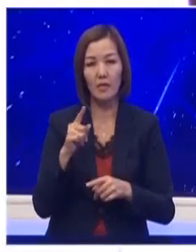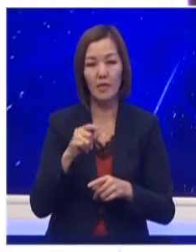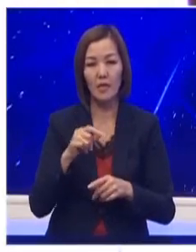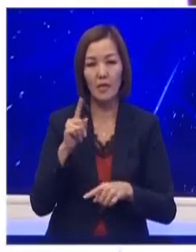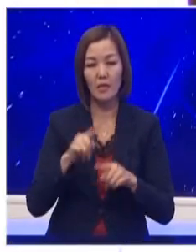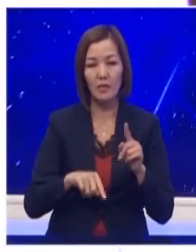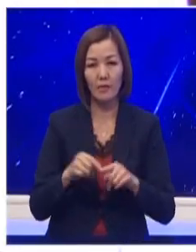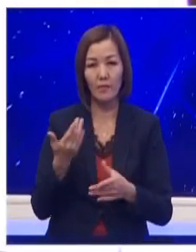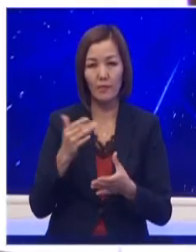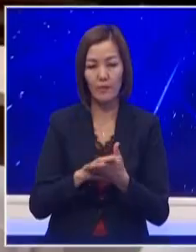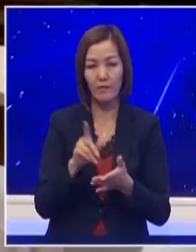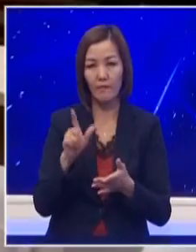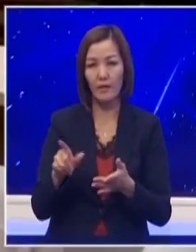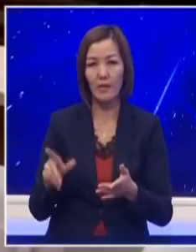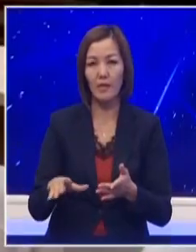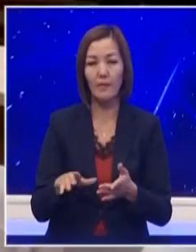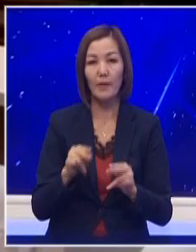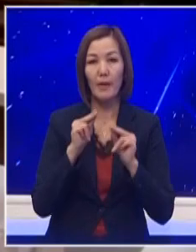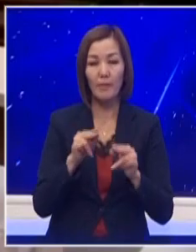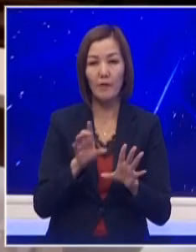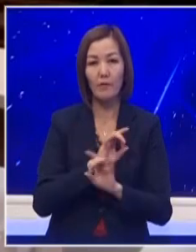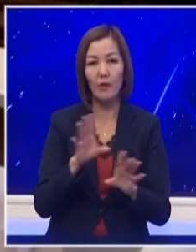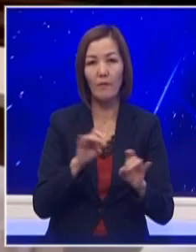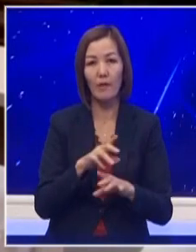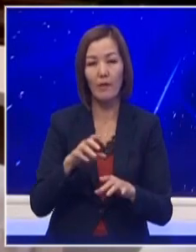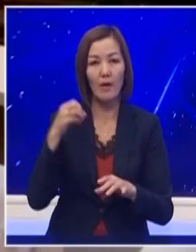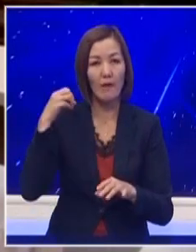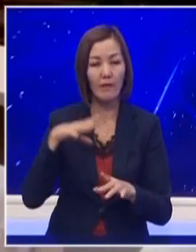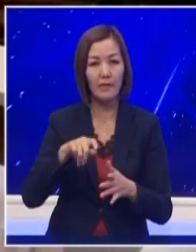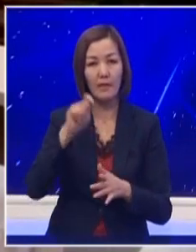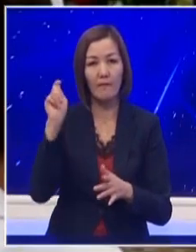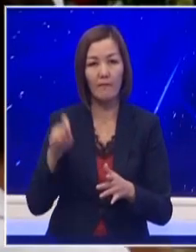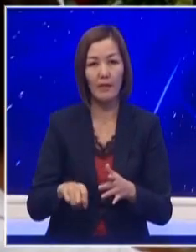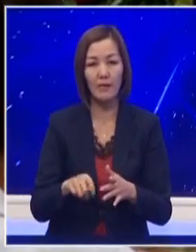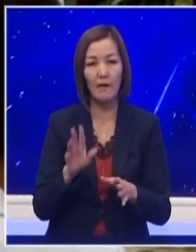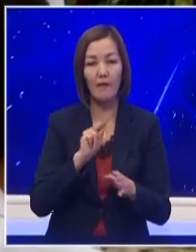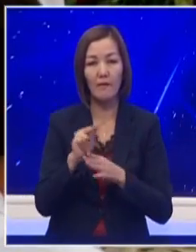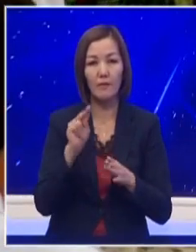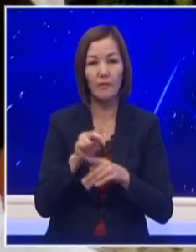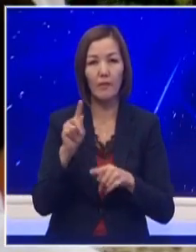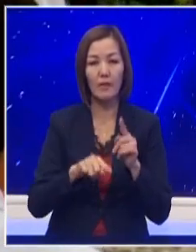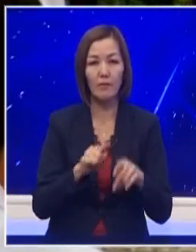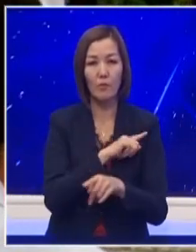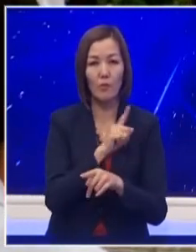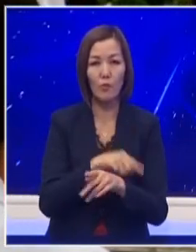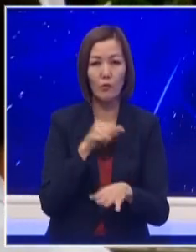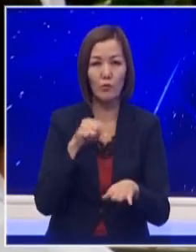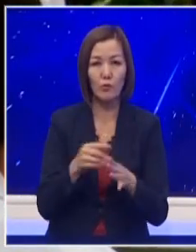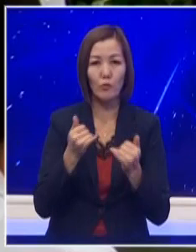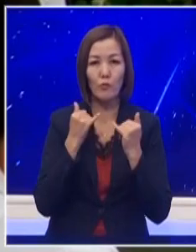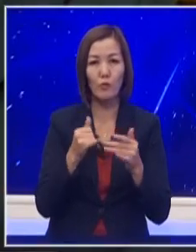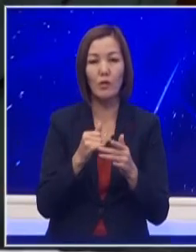цель мероприятия донести до школьников правду Афганской войне направлен на воспитание патриотизма и укрепления чувства